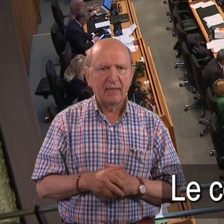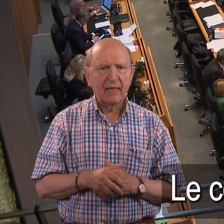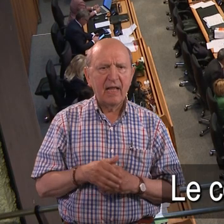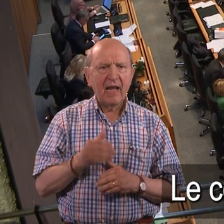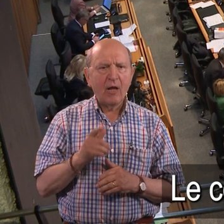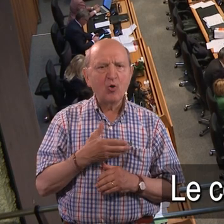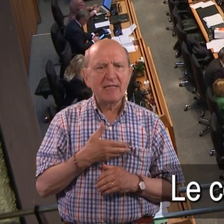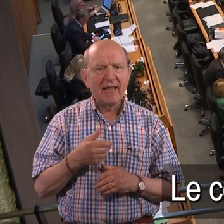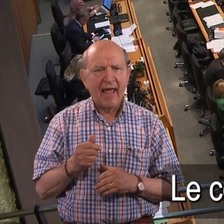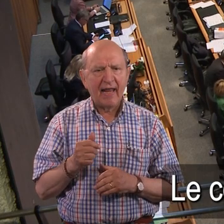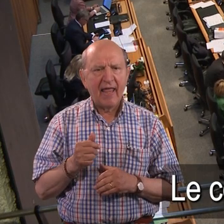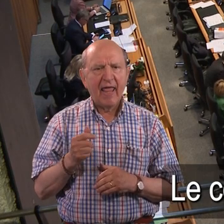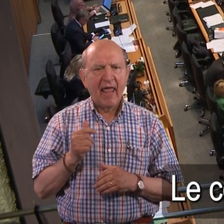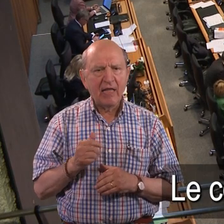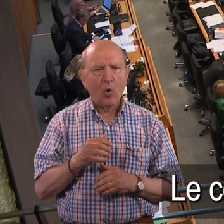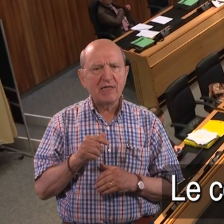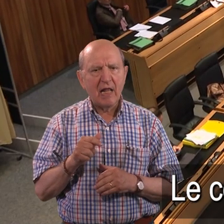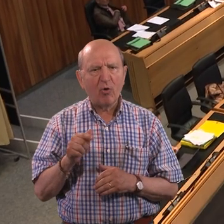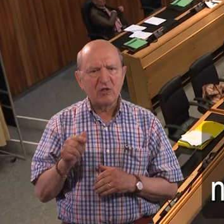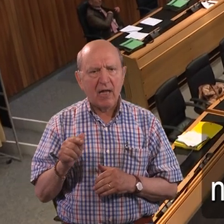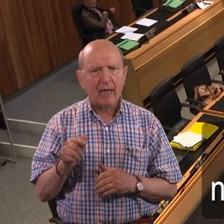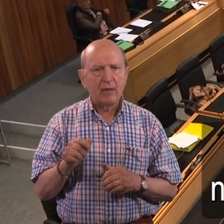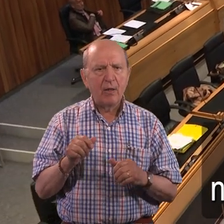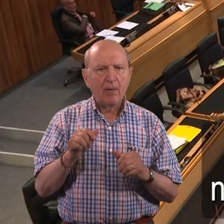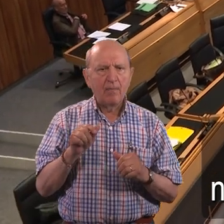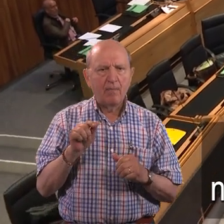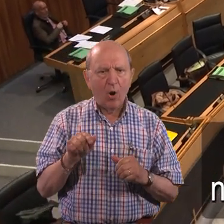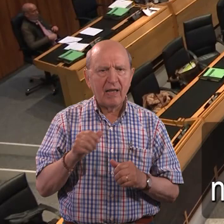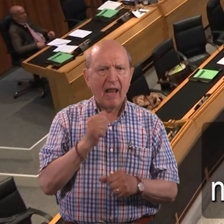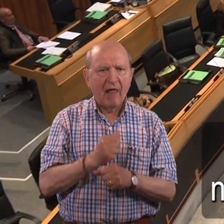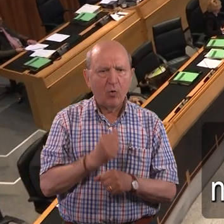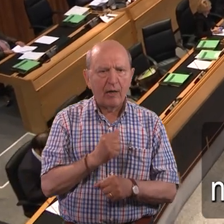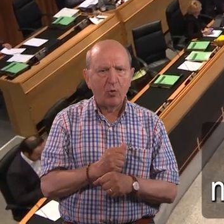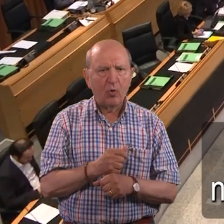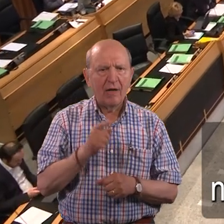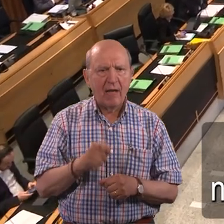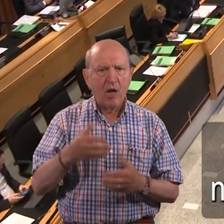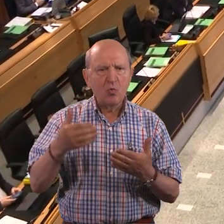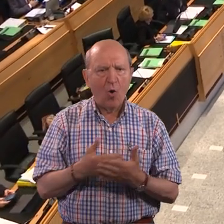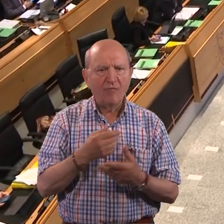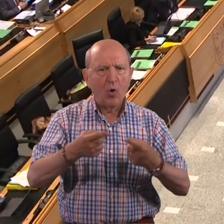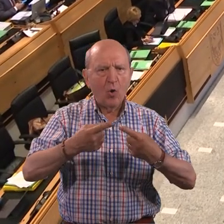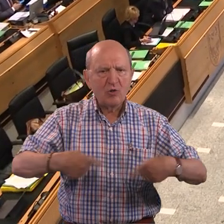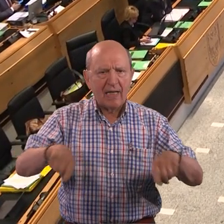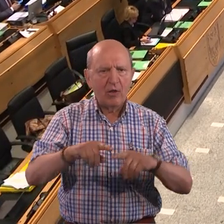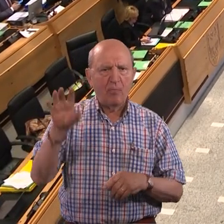le consigliere e i consiglieri provinciali poi lavoreranno nel nuovo Consiglio provinciale